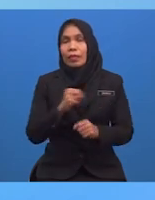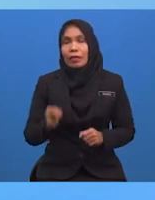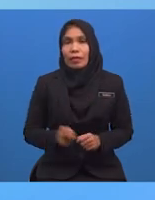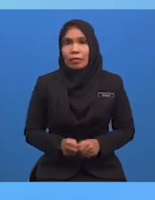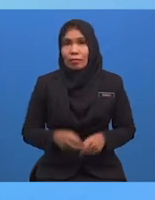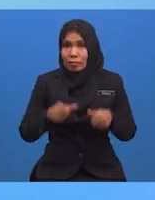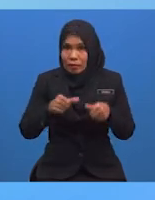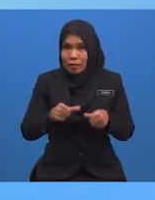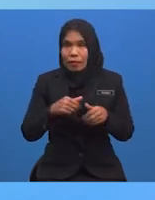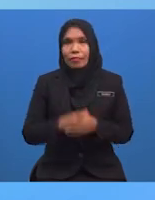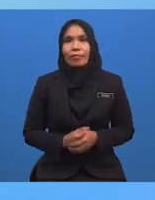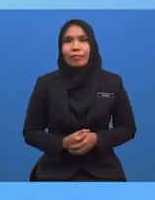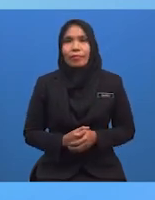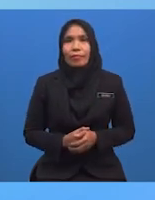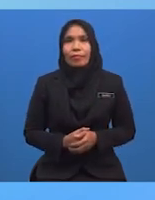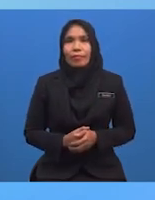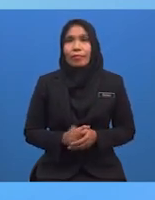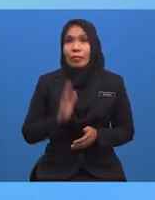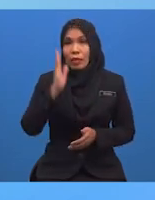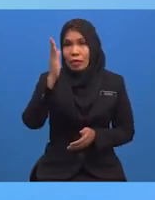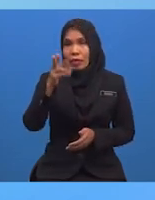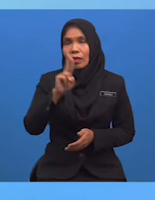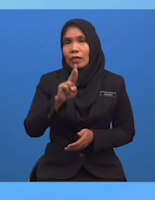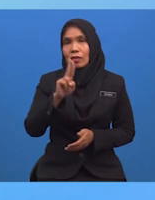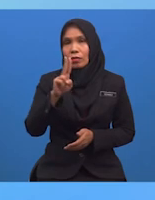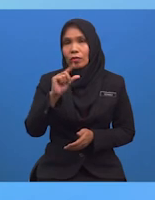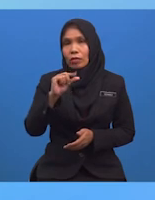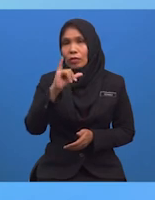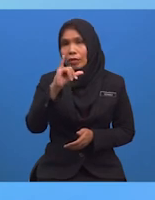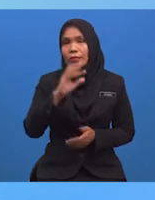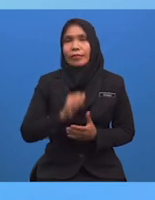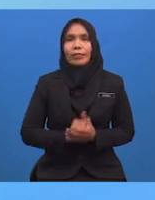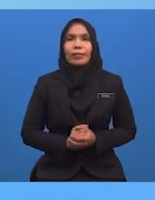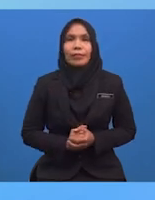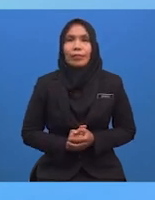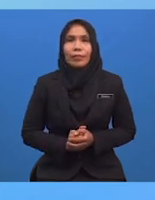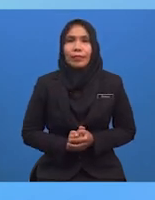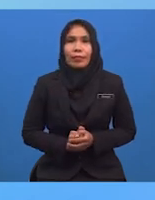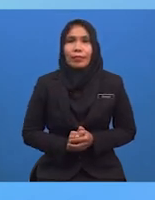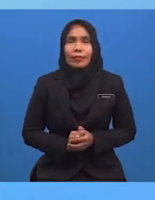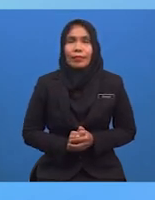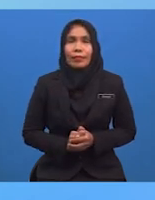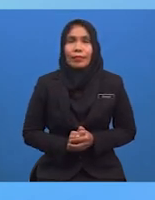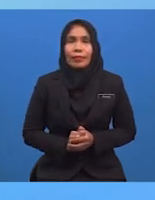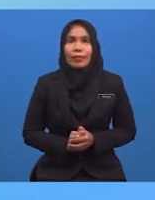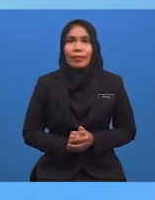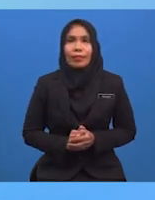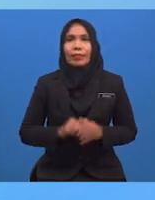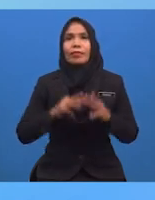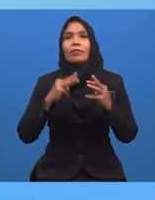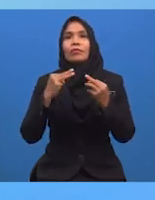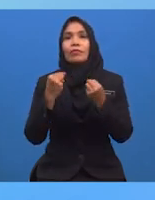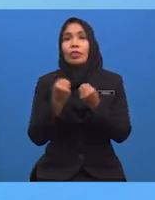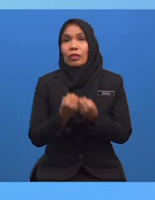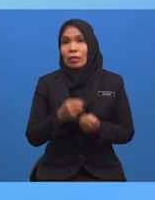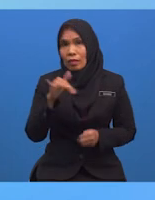dan pemiutang mengalami kerugian kerana pendapatan benar telah merosot. Masyarakat yang